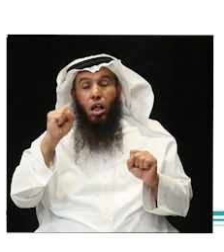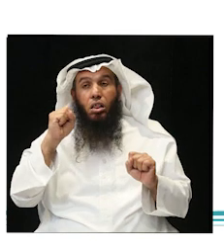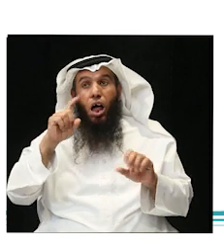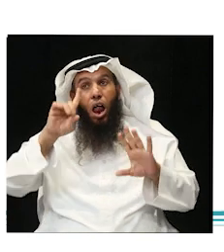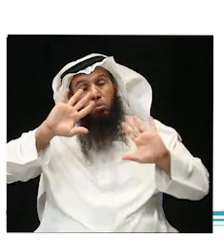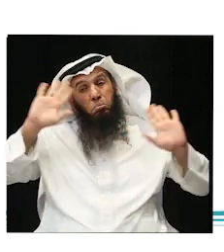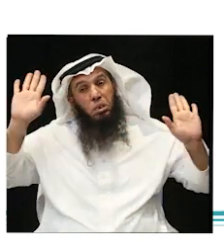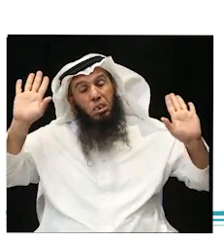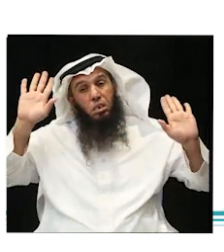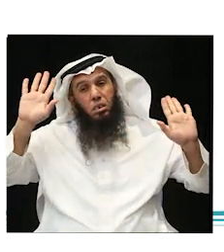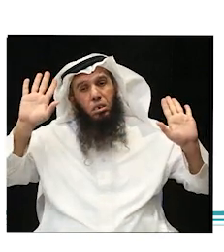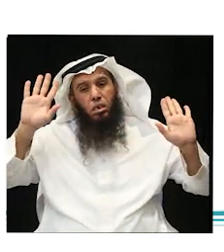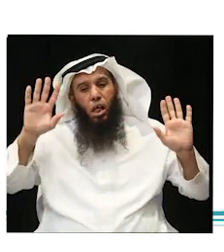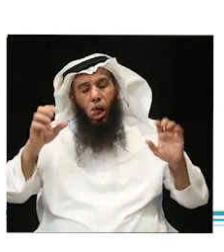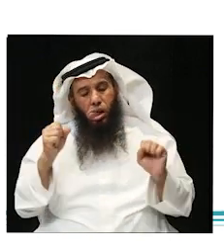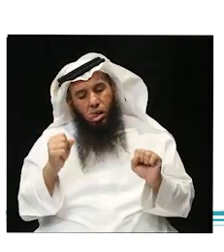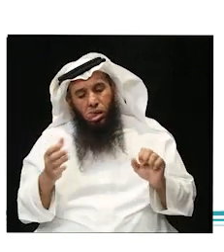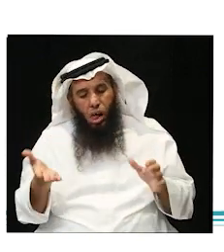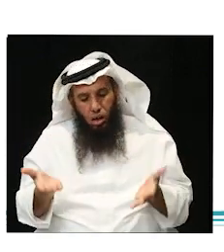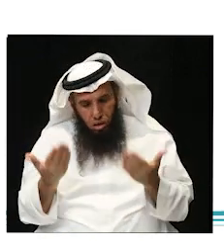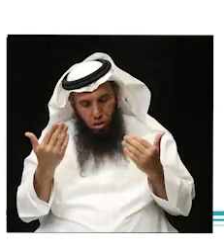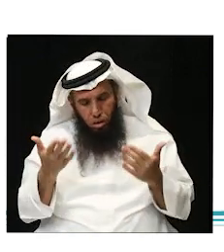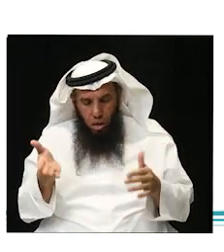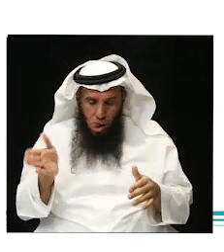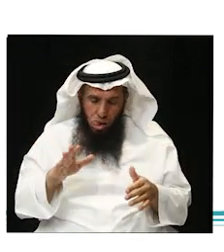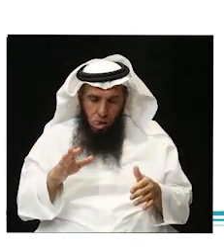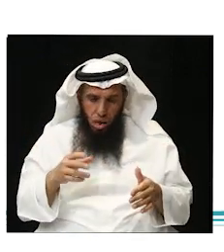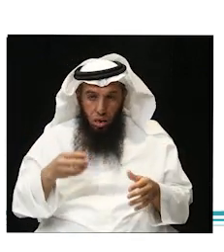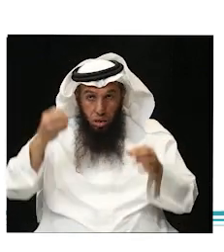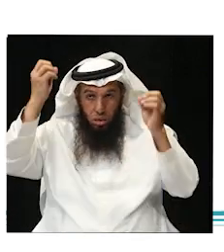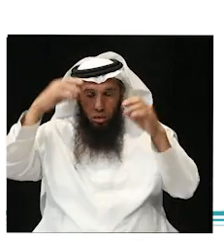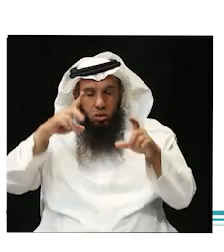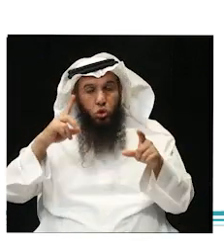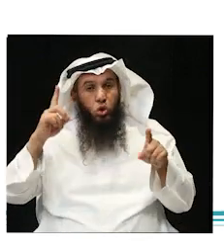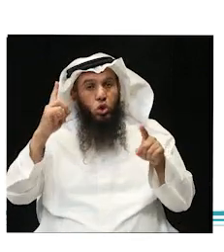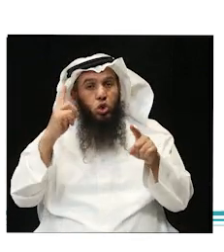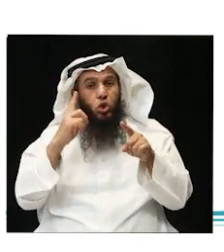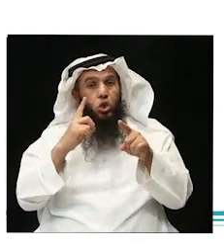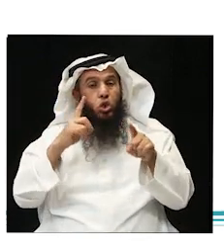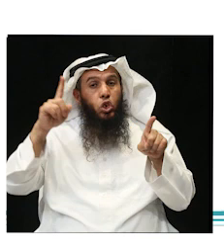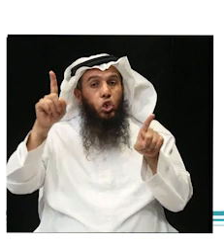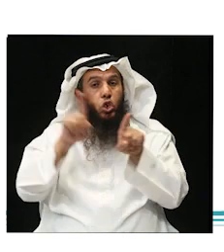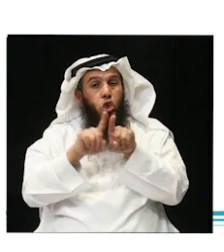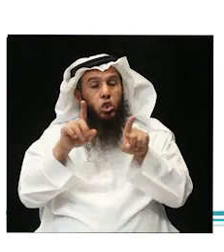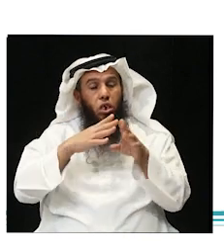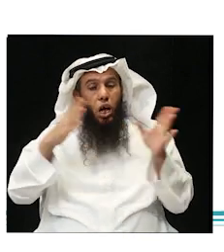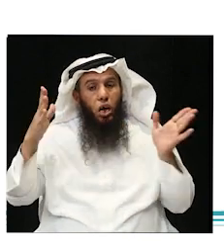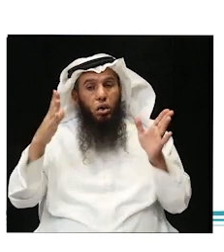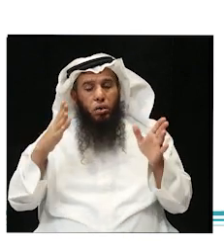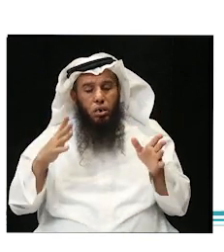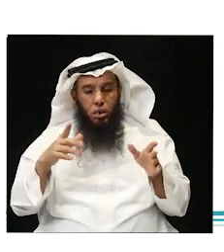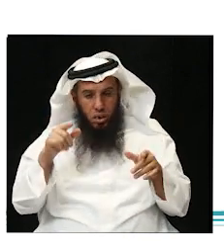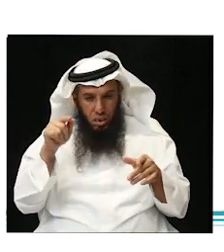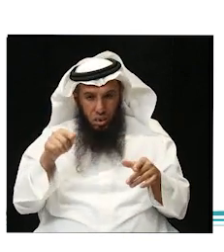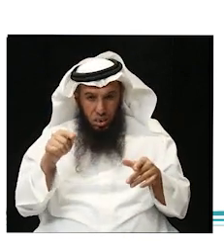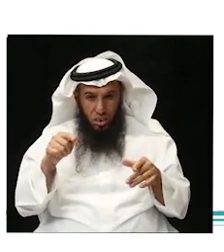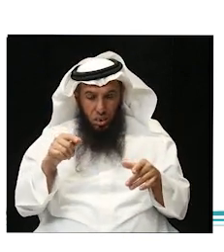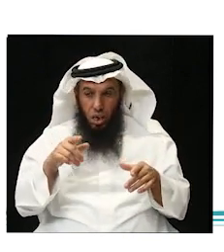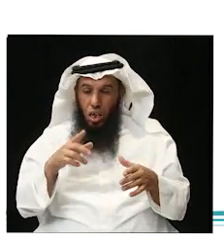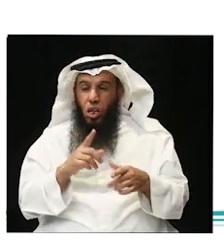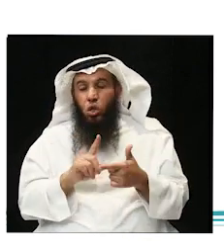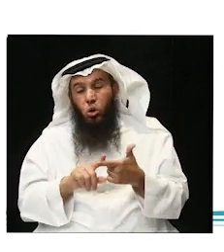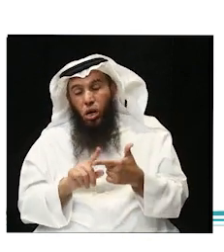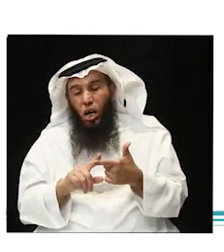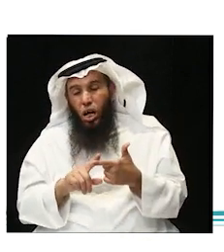بالسبب ونطلب منهم، لكن لا نعتمد عليهم اعتمادا كليا، بل يكون هذا سببا، فقط يكون سببا حتى لا نصل إلى